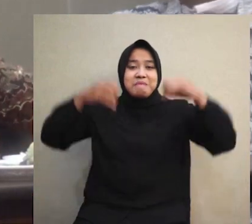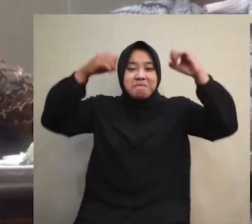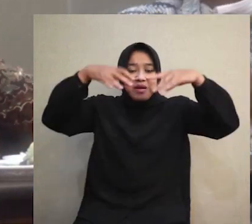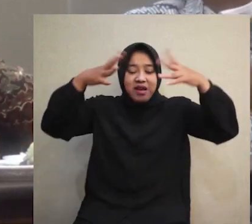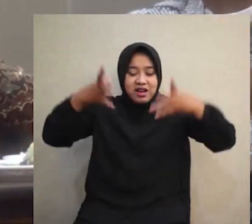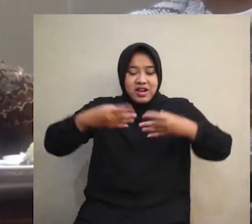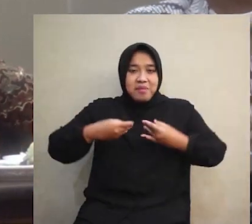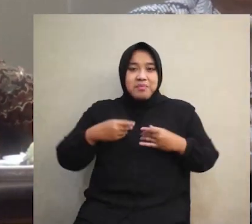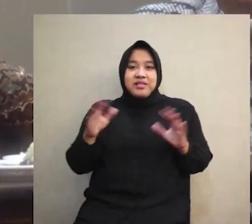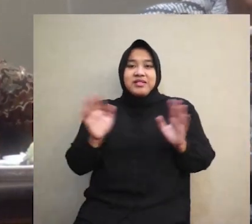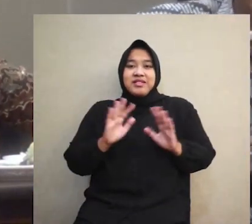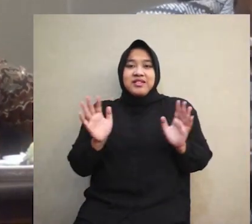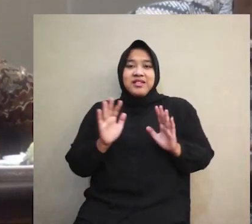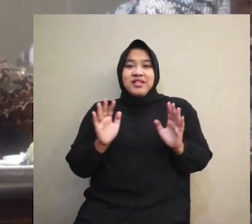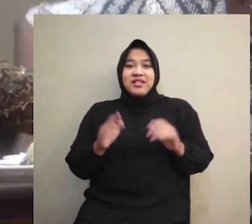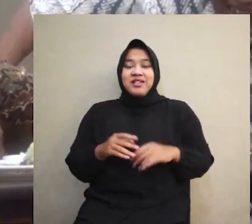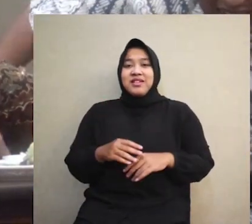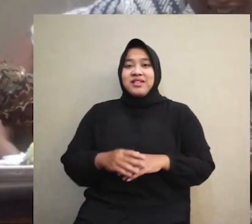gitu maaf